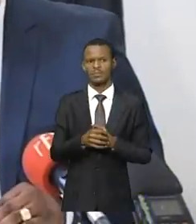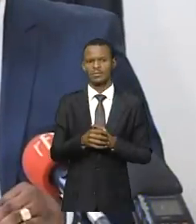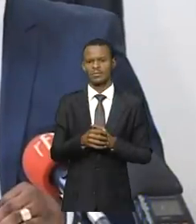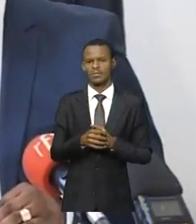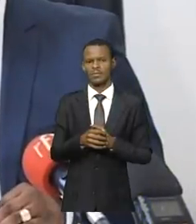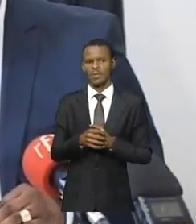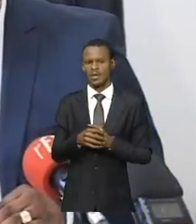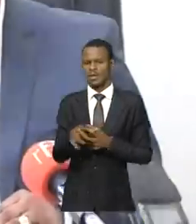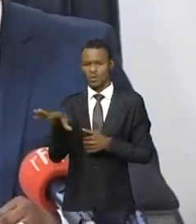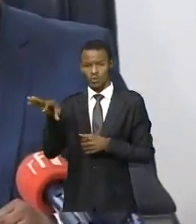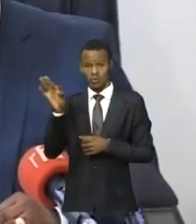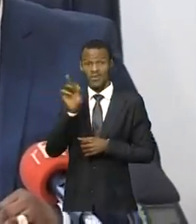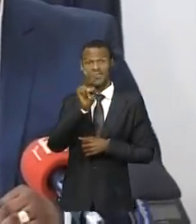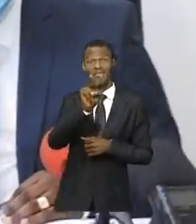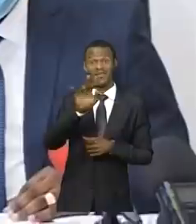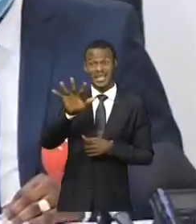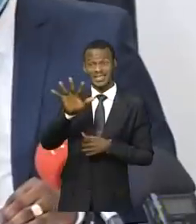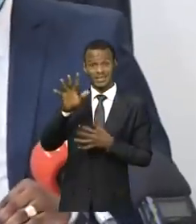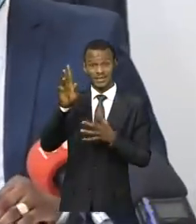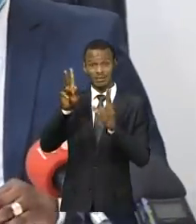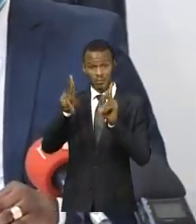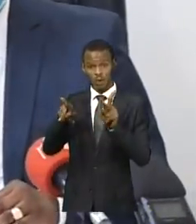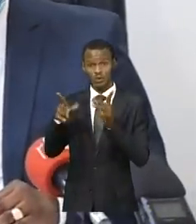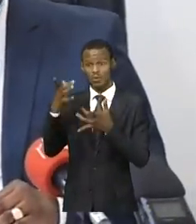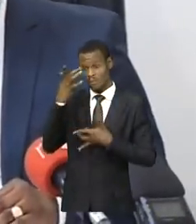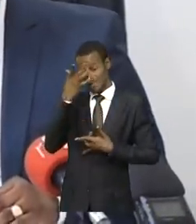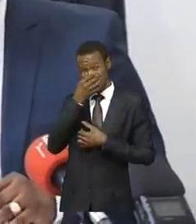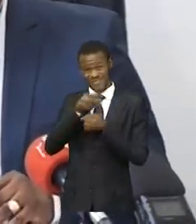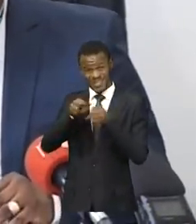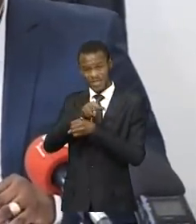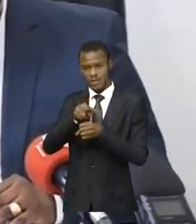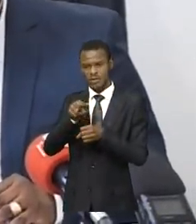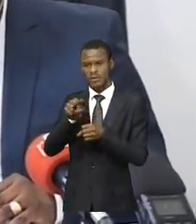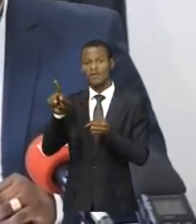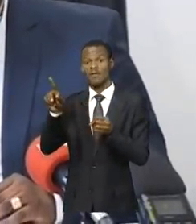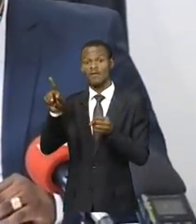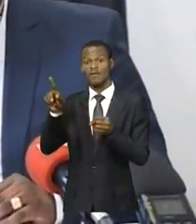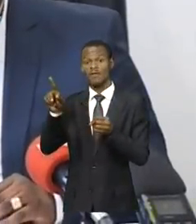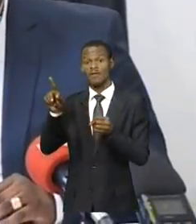positif à la COVID-19, parmi lesquels 20 de nationalité indienne et 5